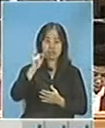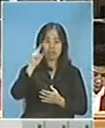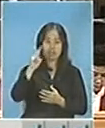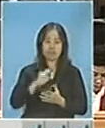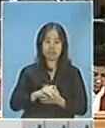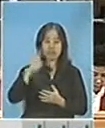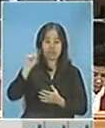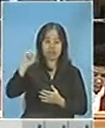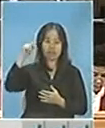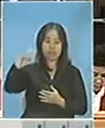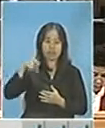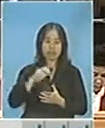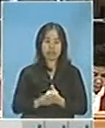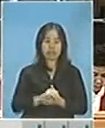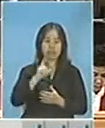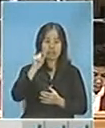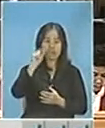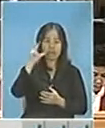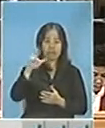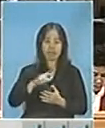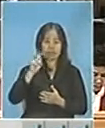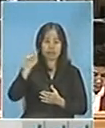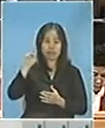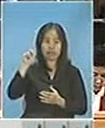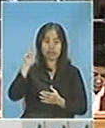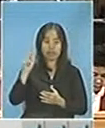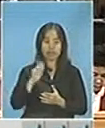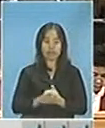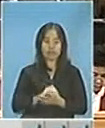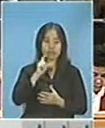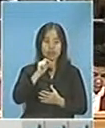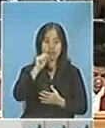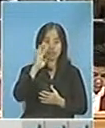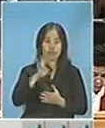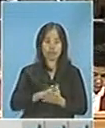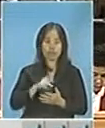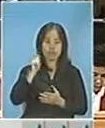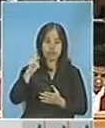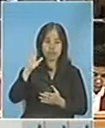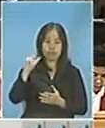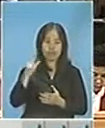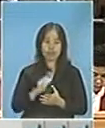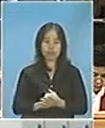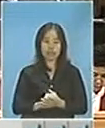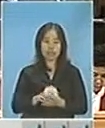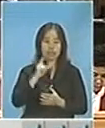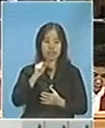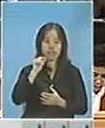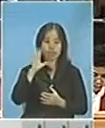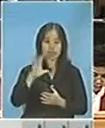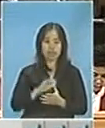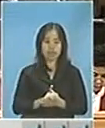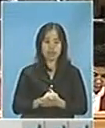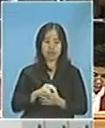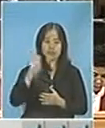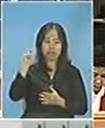ายนิพิธอินทรสมบัติ23ในกนกวงตระงาน24ในธนาชาติประทุมสวัสดิ์25ในนัดบรร